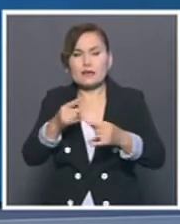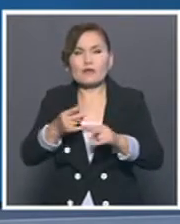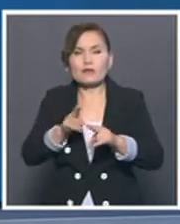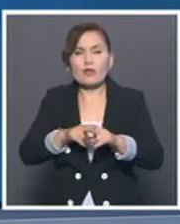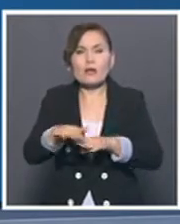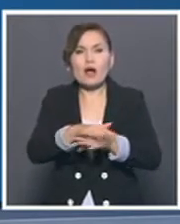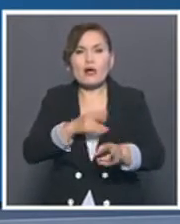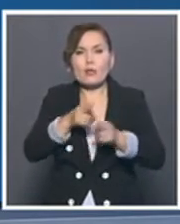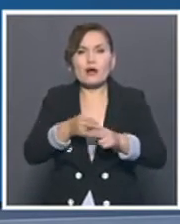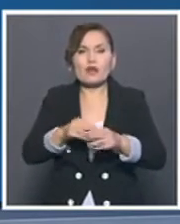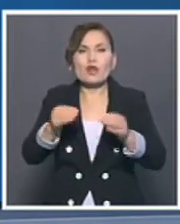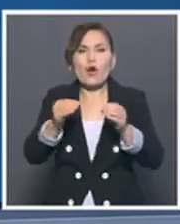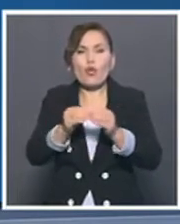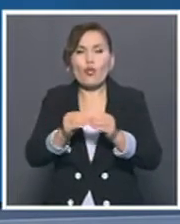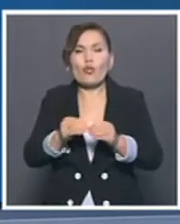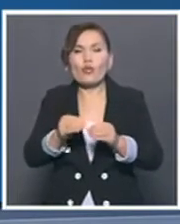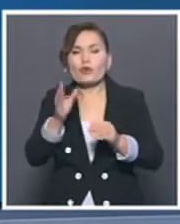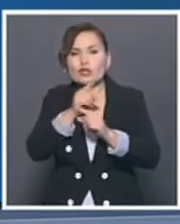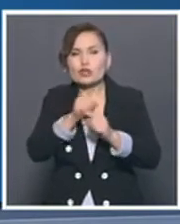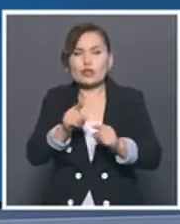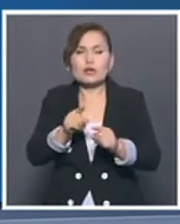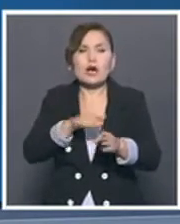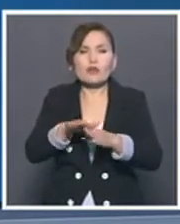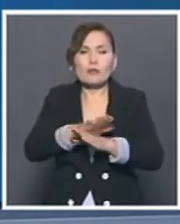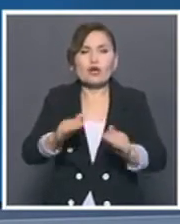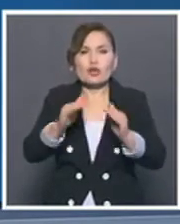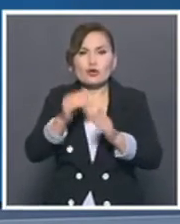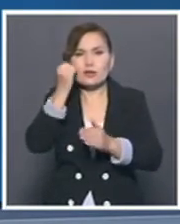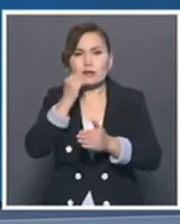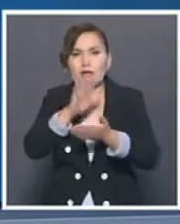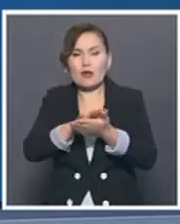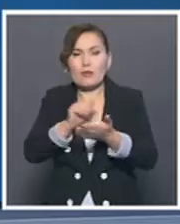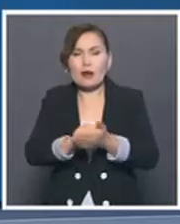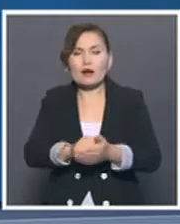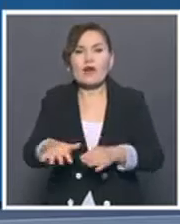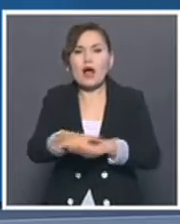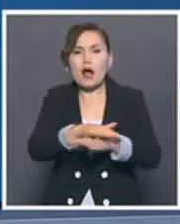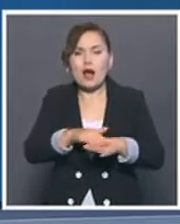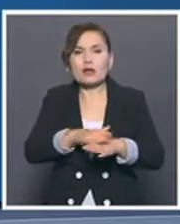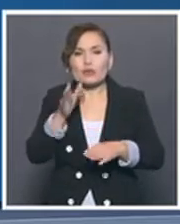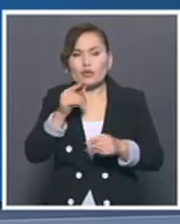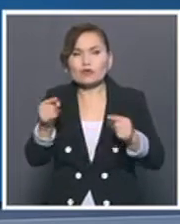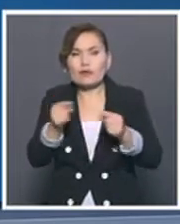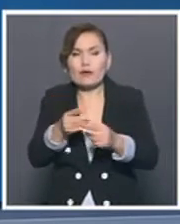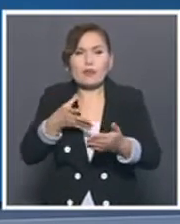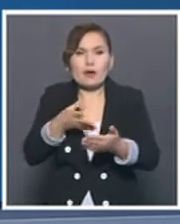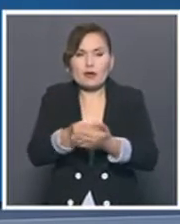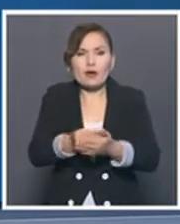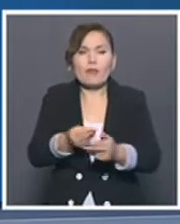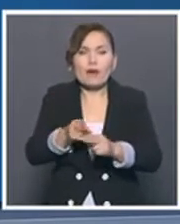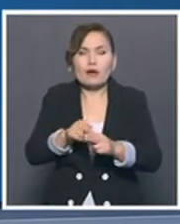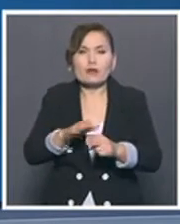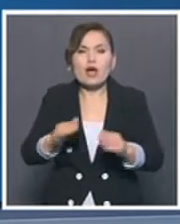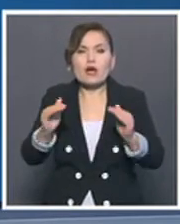Айтуларынша, салынғанына 10 жыл толмаған үйдің тоз-тозы шыққан. Халық ақшасын уақытында төлеп отырғанымен тиісті жұмыстар атқарылмай жатқанына